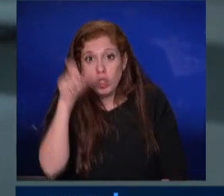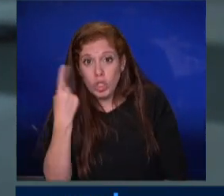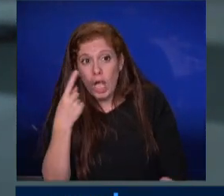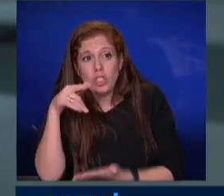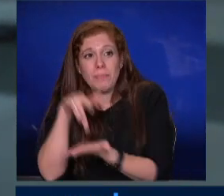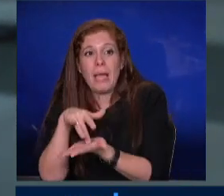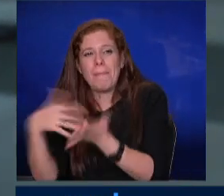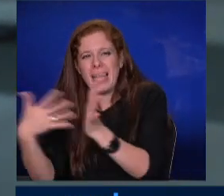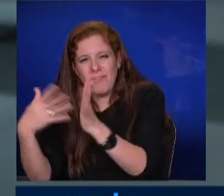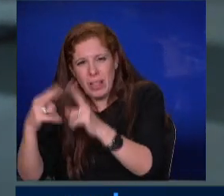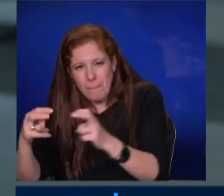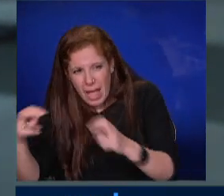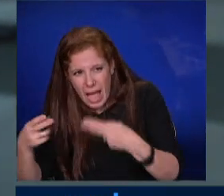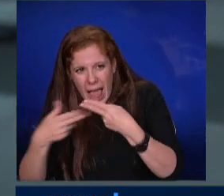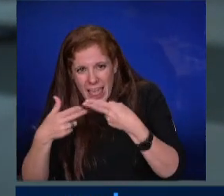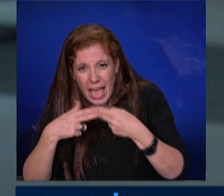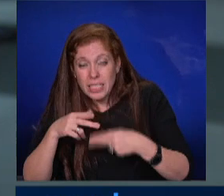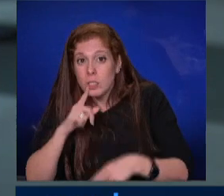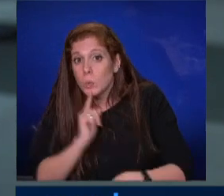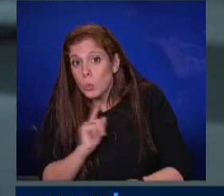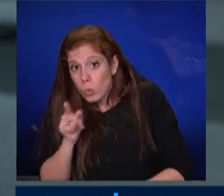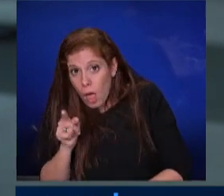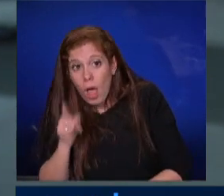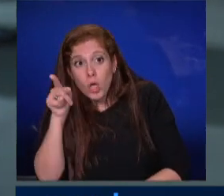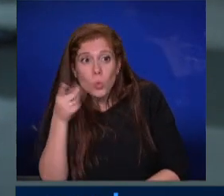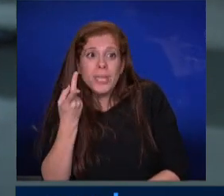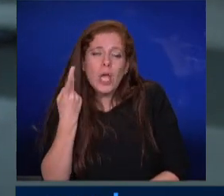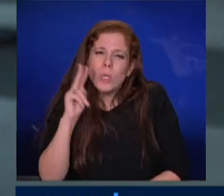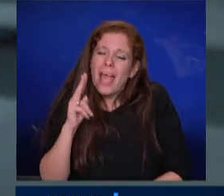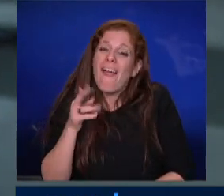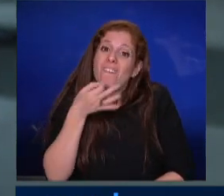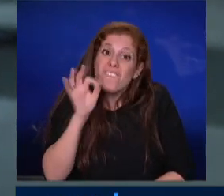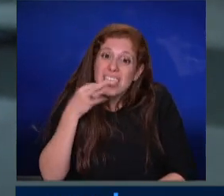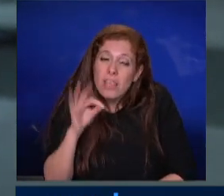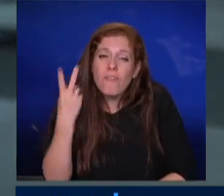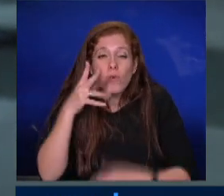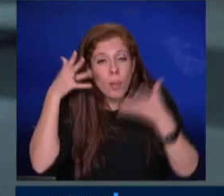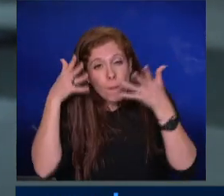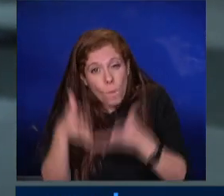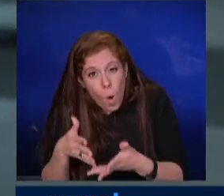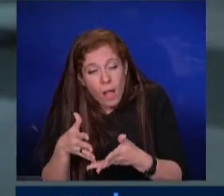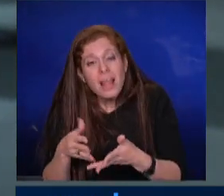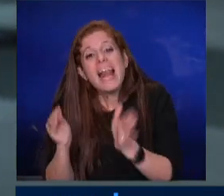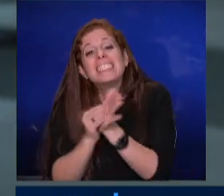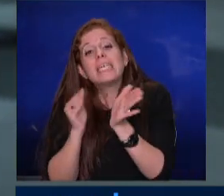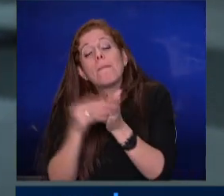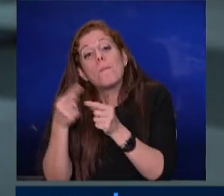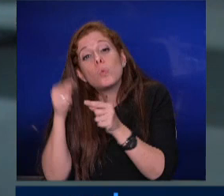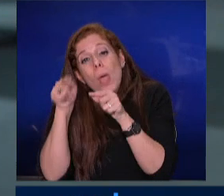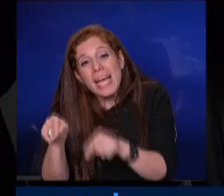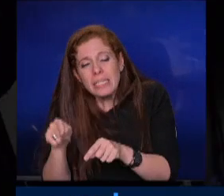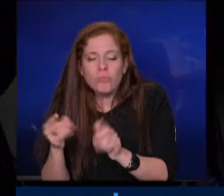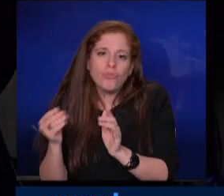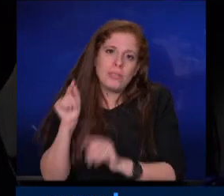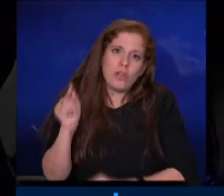על יד זירת סוריה, אז הוא יהיה יותר אפקטיבי ויותר ממוקד לצרכים המדויקים שנדרשים